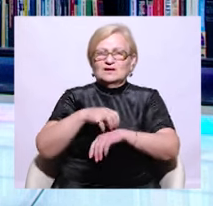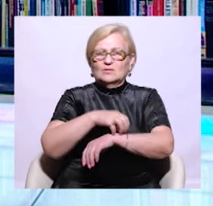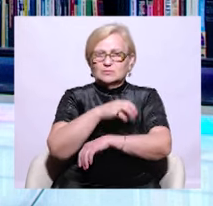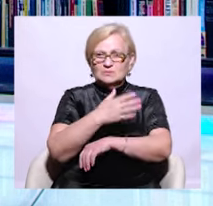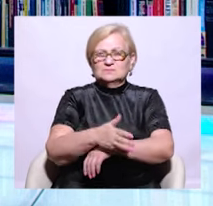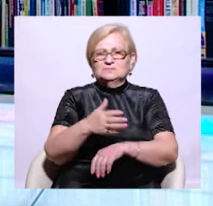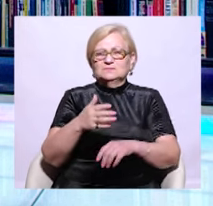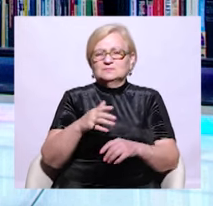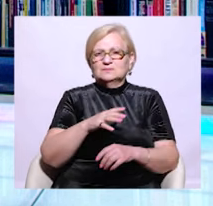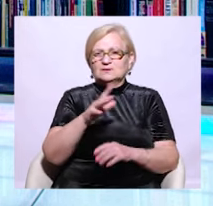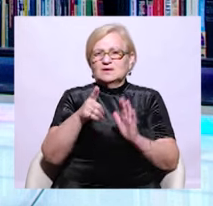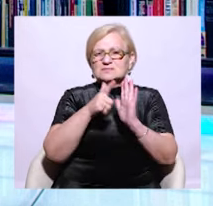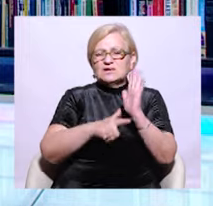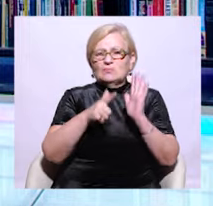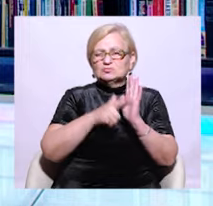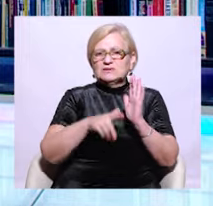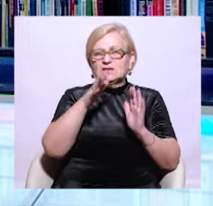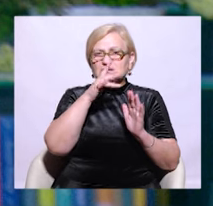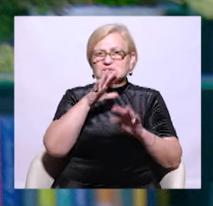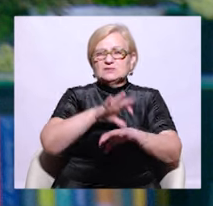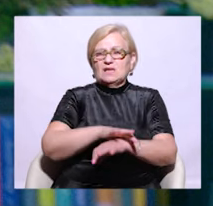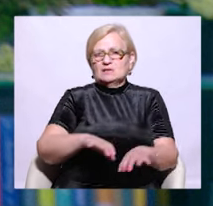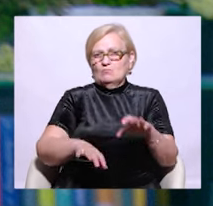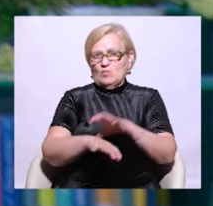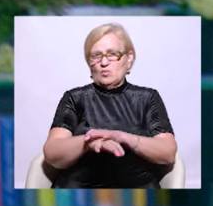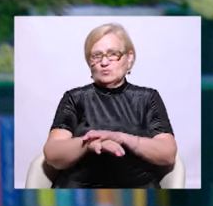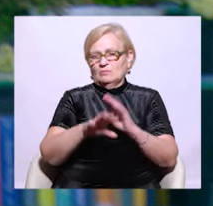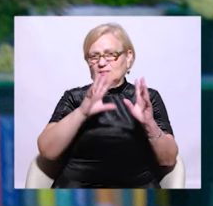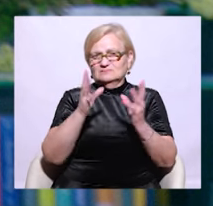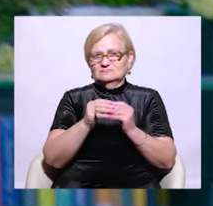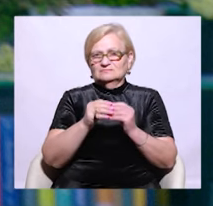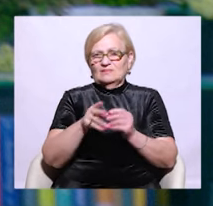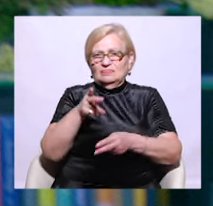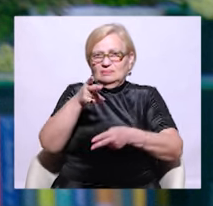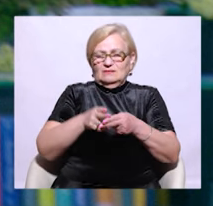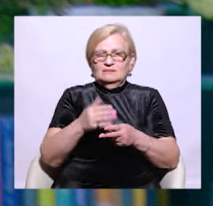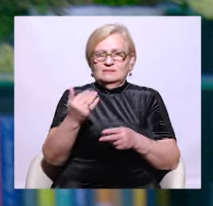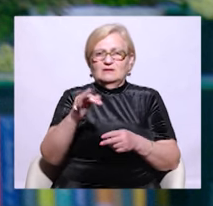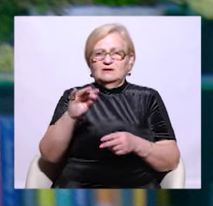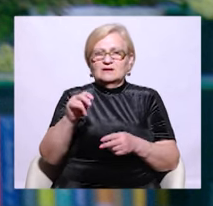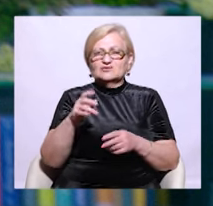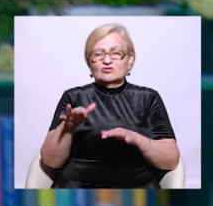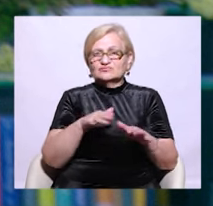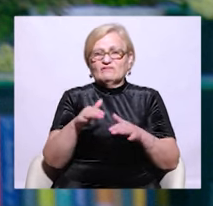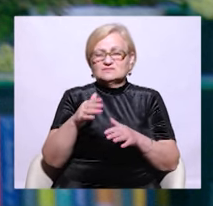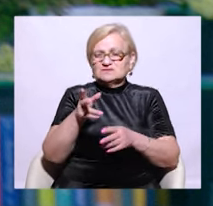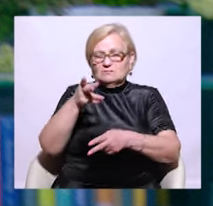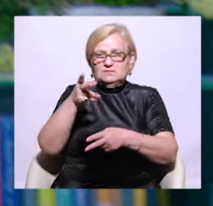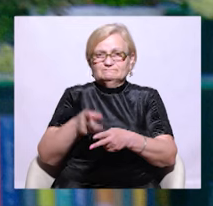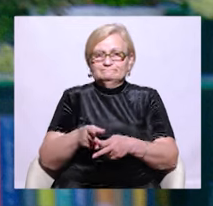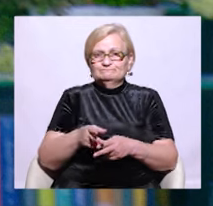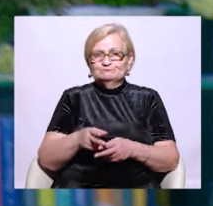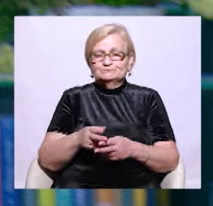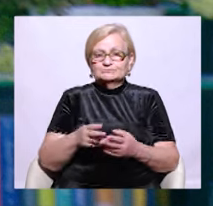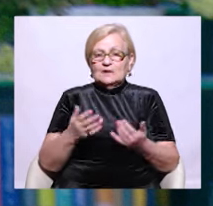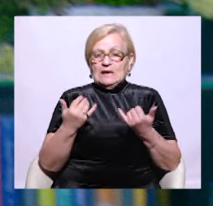საქართველოს მოუტანა 70 წლიანი ოკუპაცია და მონობა. ამით მე